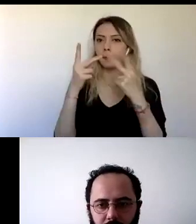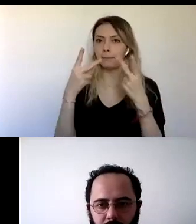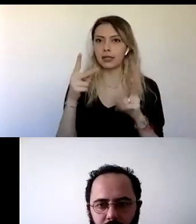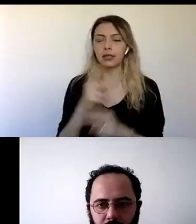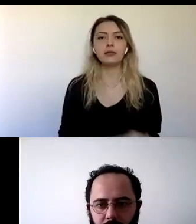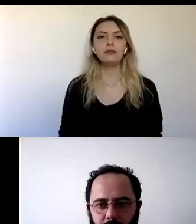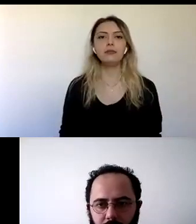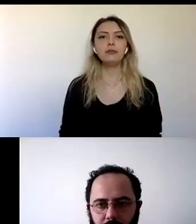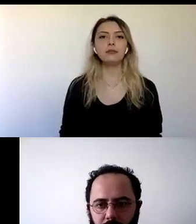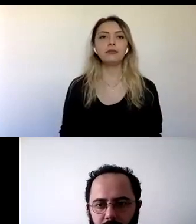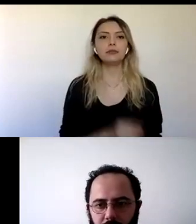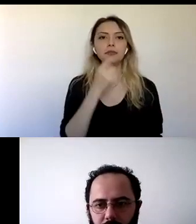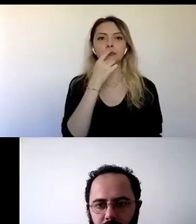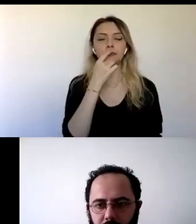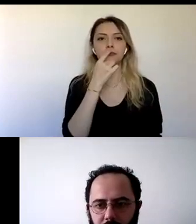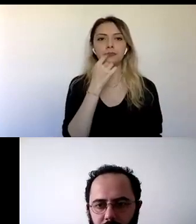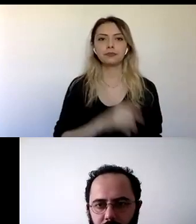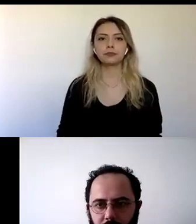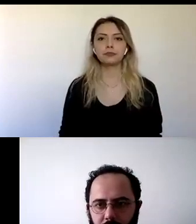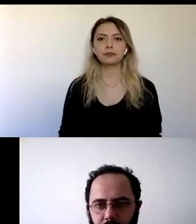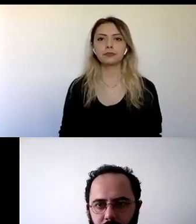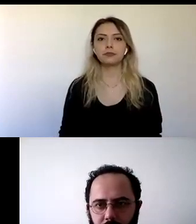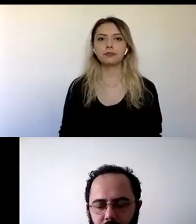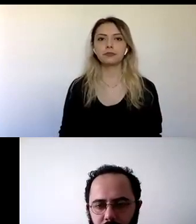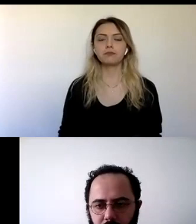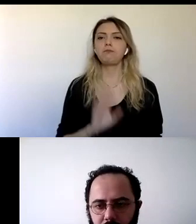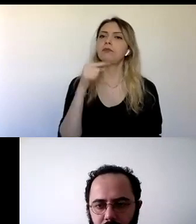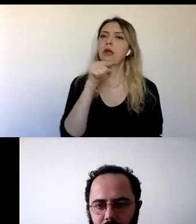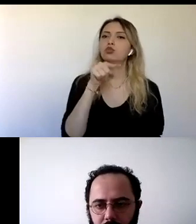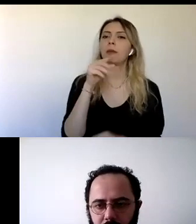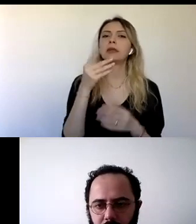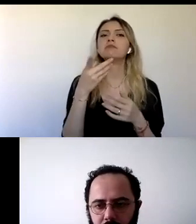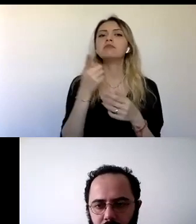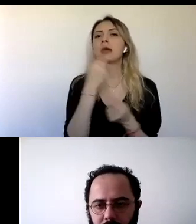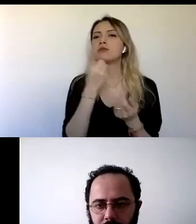araç. Burada geldiniz mesela bir içerik oluşturacaksınız.